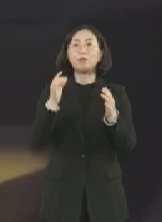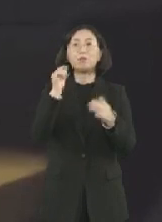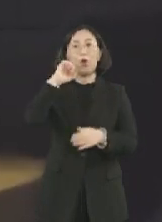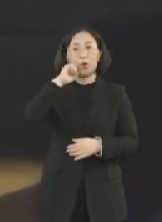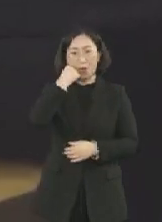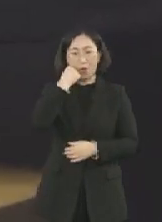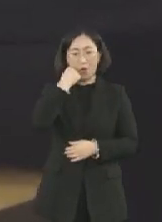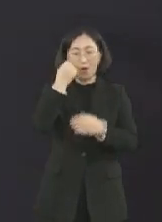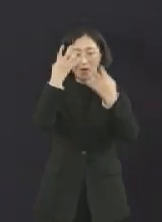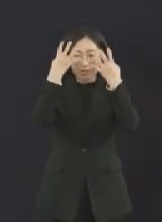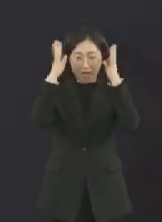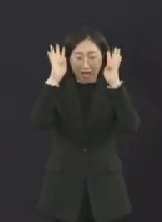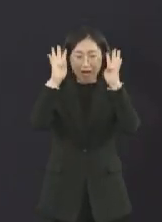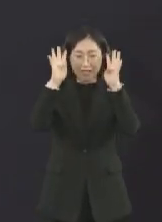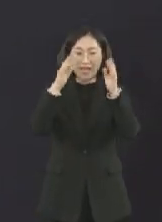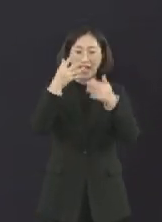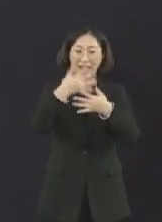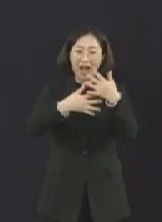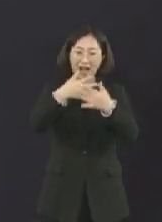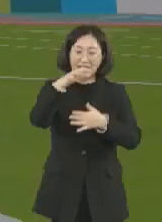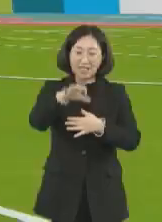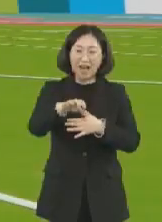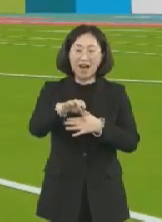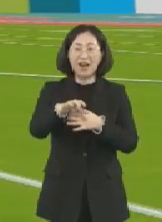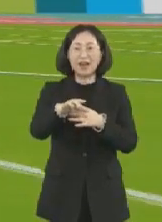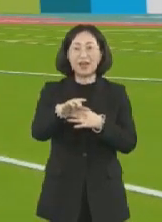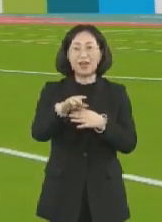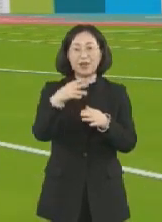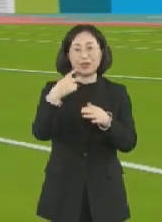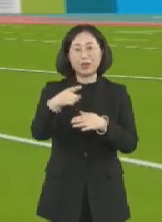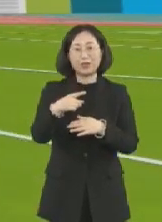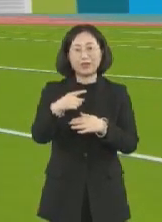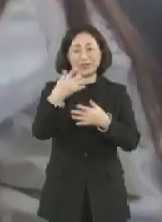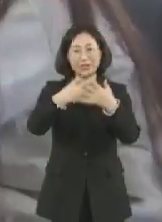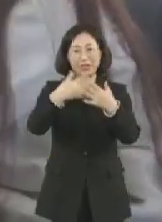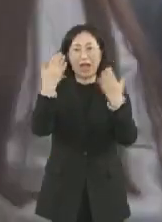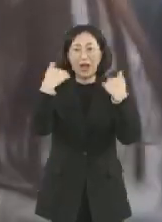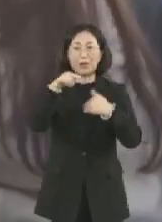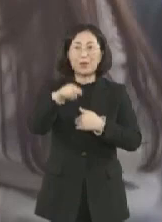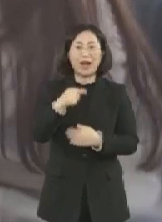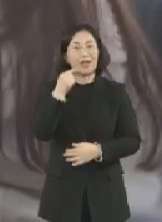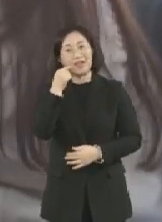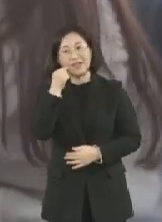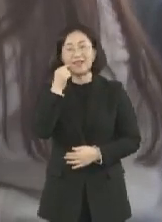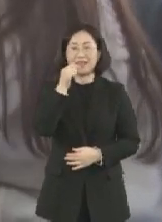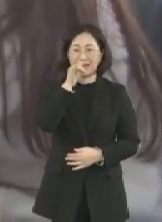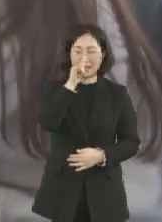비대면 가상 의 실 캠퍼스가 각광을 받을 것으로 전망됩니다 tjb 뉴스 김진석 입니다